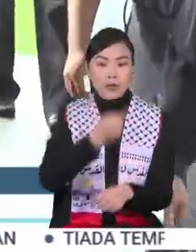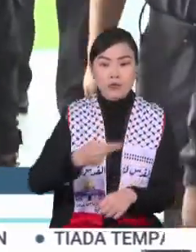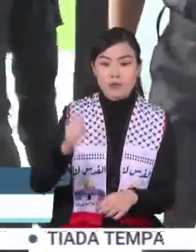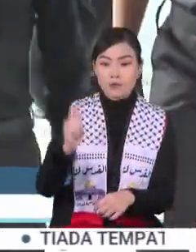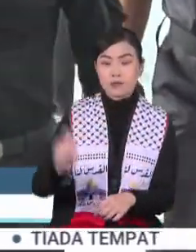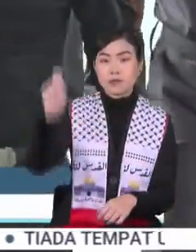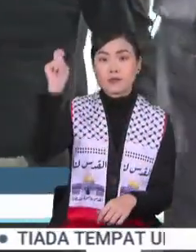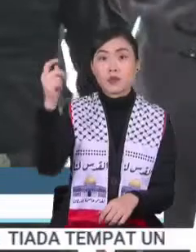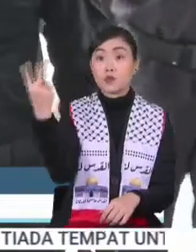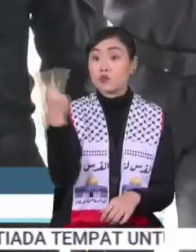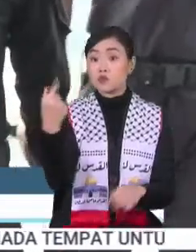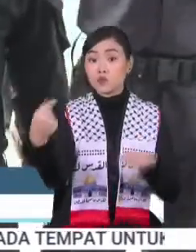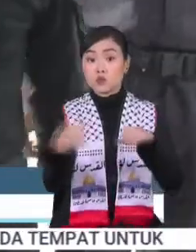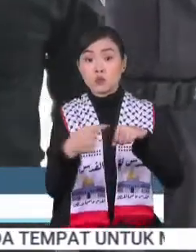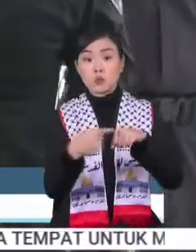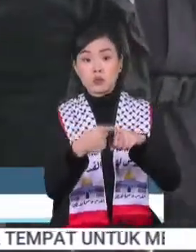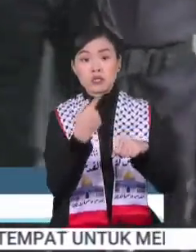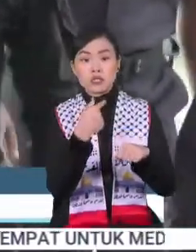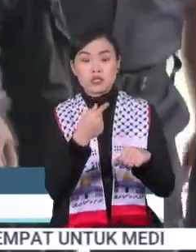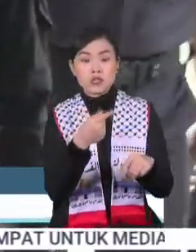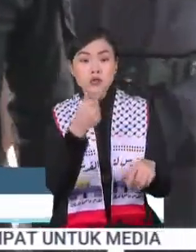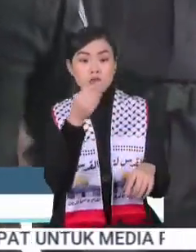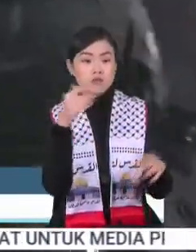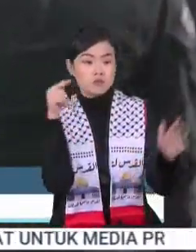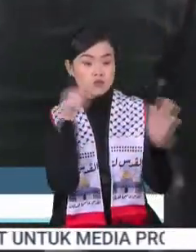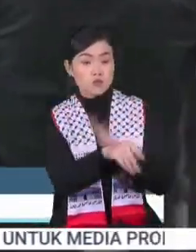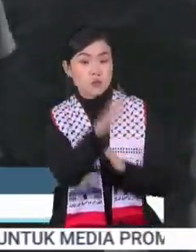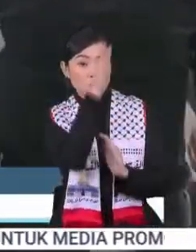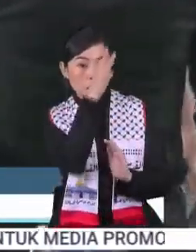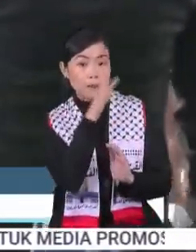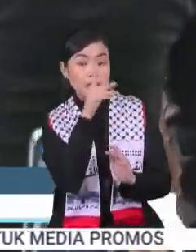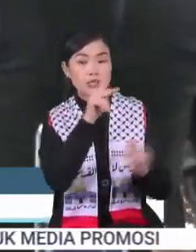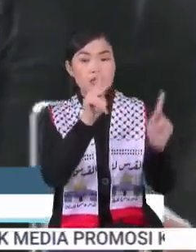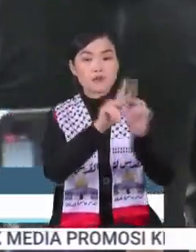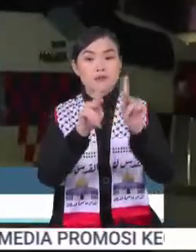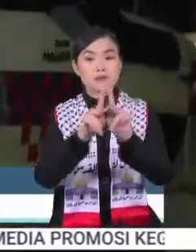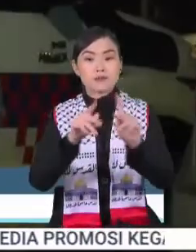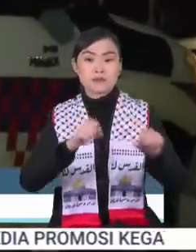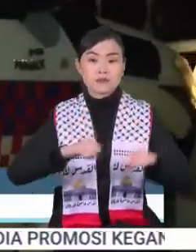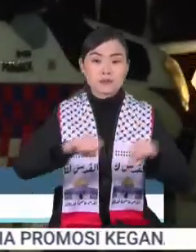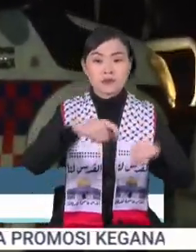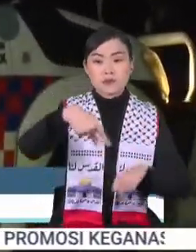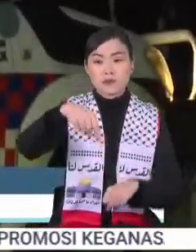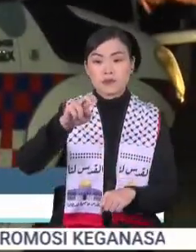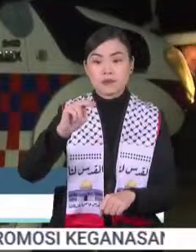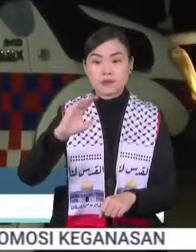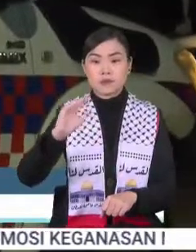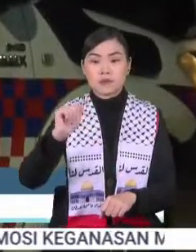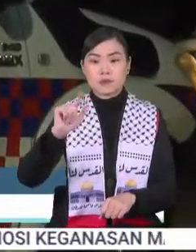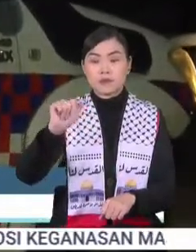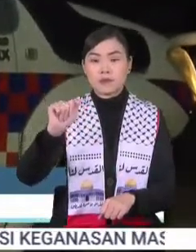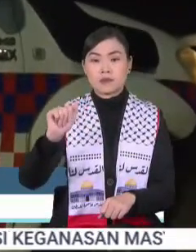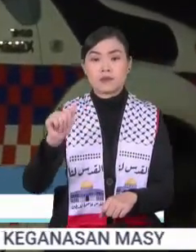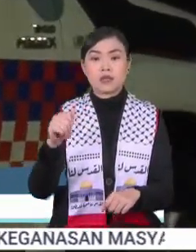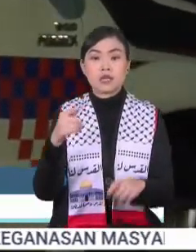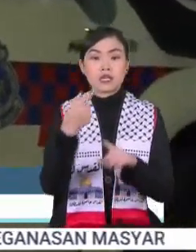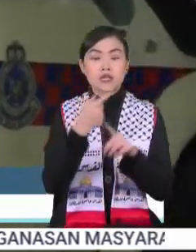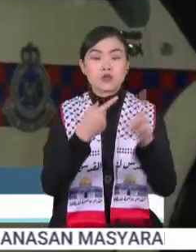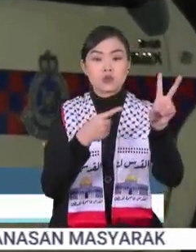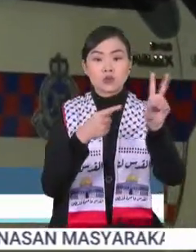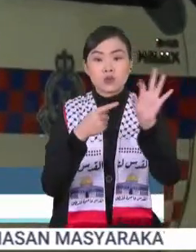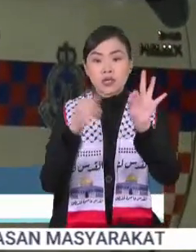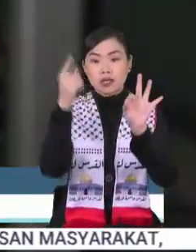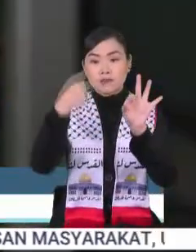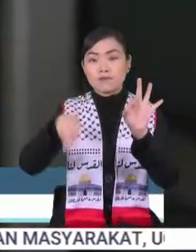kedua-dua pertuduhan lelaki itu didakwa membunuh Bapa dan ibunya di Kampung Sungai pencala 9 disember lalu pertuduhan mengikut